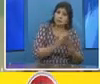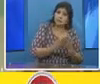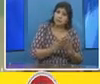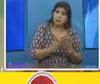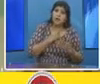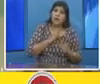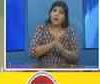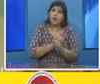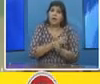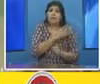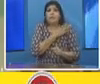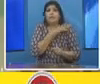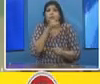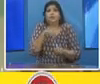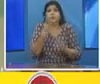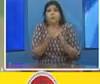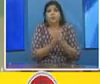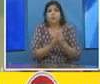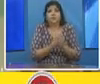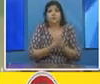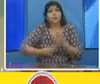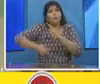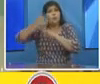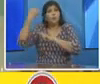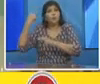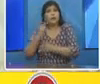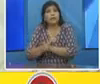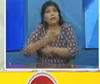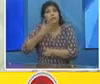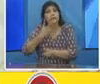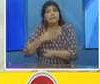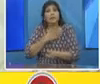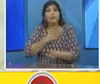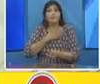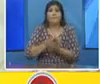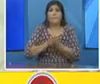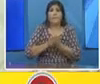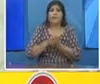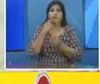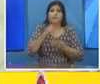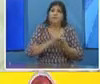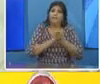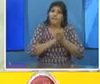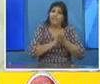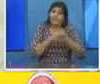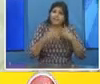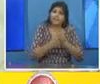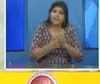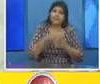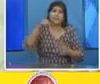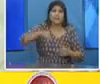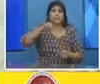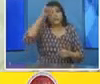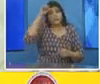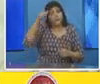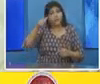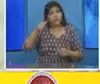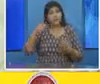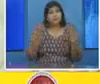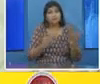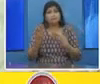आत्मनिर्भर भारत की परंपरा है भरोसा मित्रता। भारत का भाव